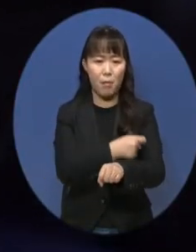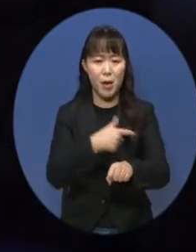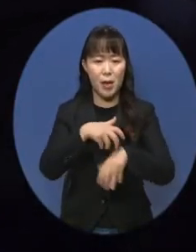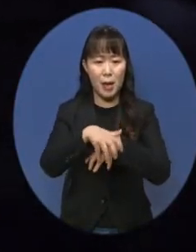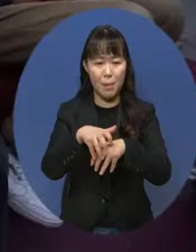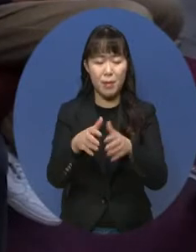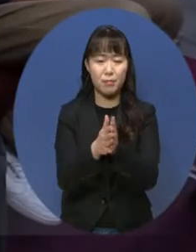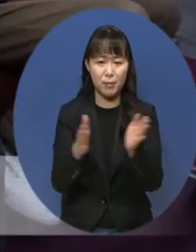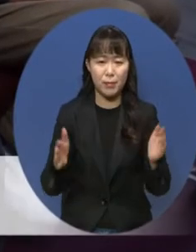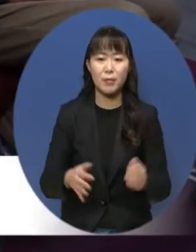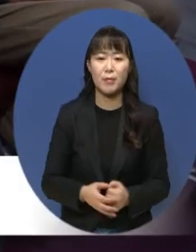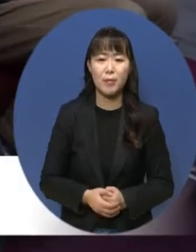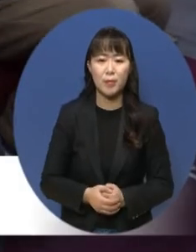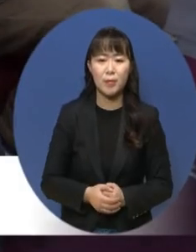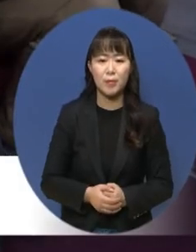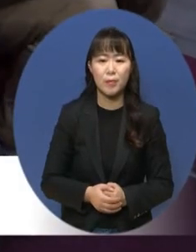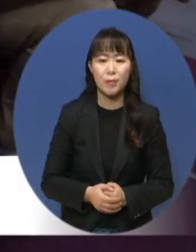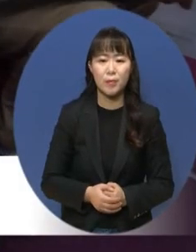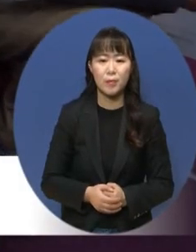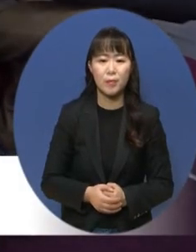진행했습니다.